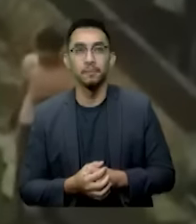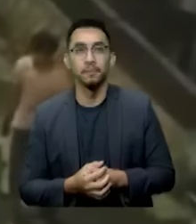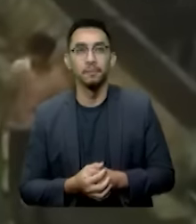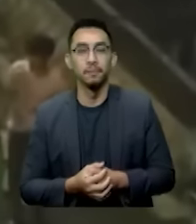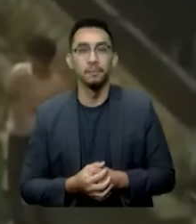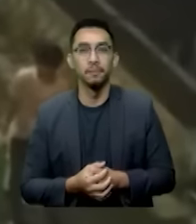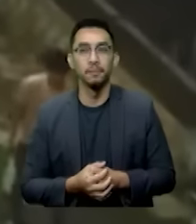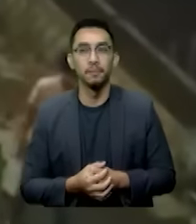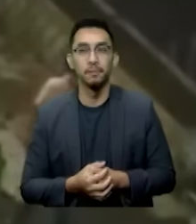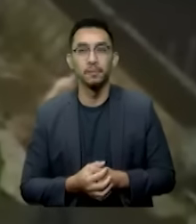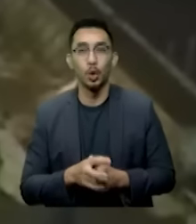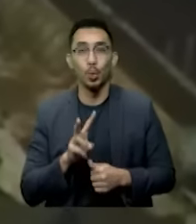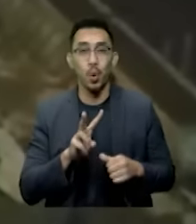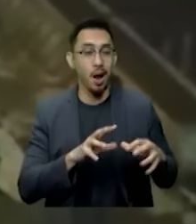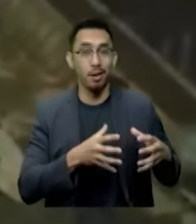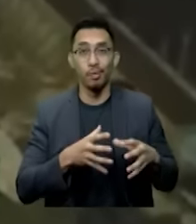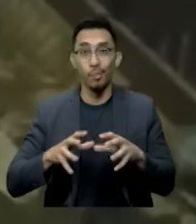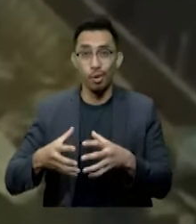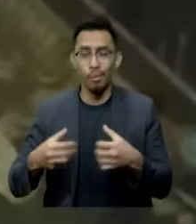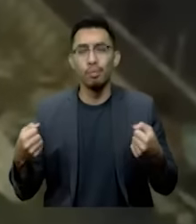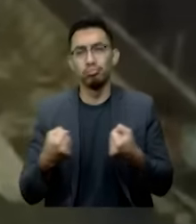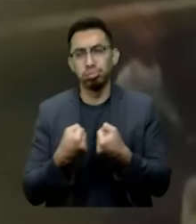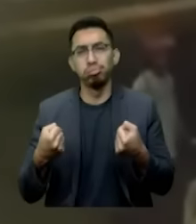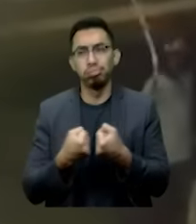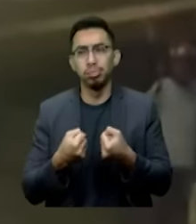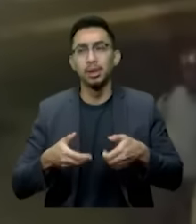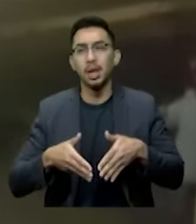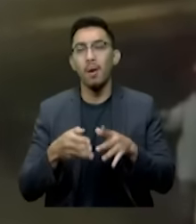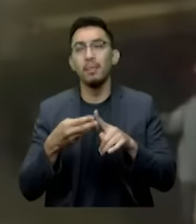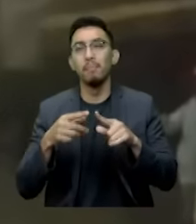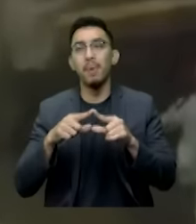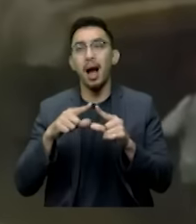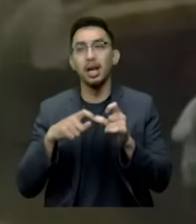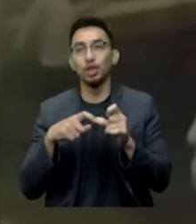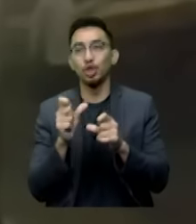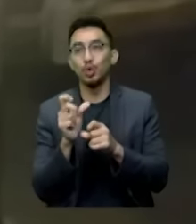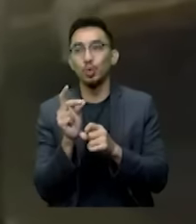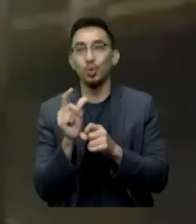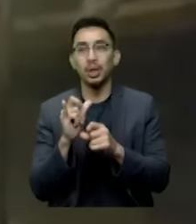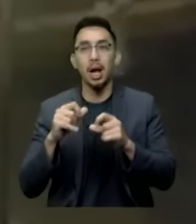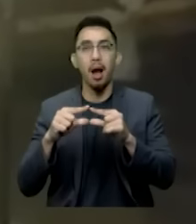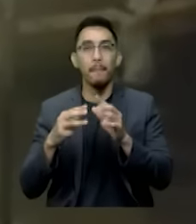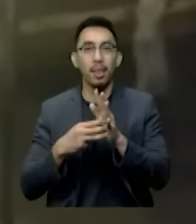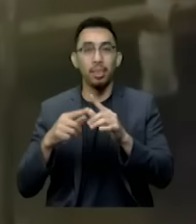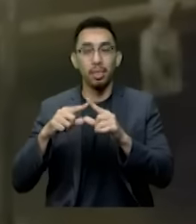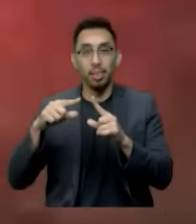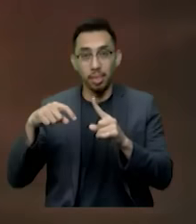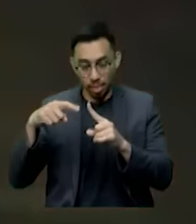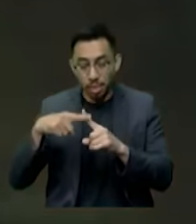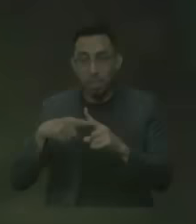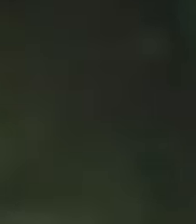Dua kelompok warga terlibat tawuran di Jalan Basuki Rahmat, Jatinegara, Jakarta Timur. Warga yang terlibat tawuran saling serang menggunakan